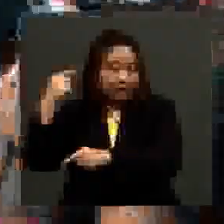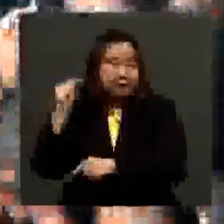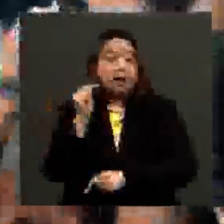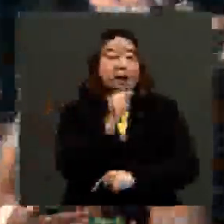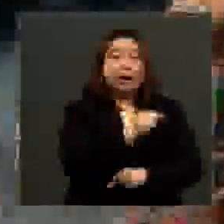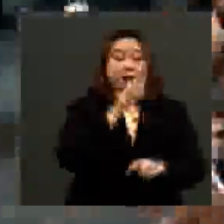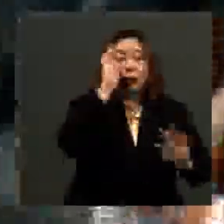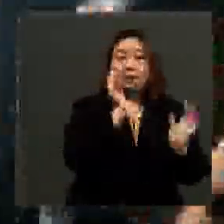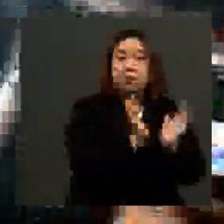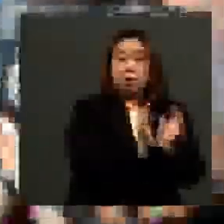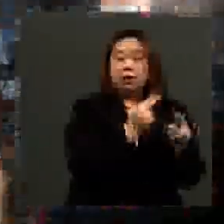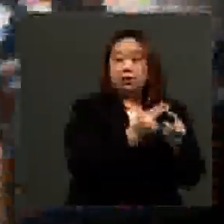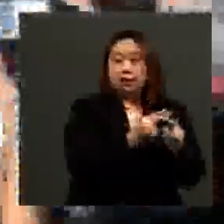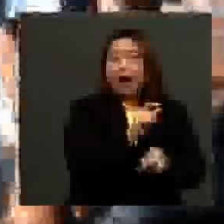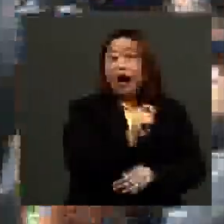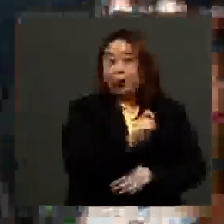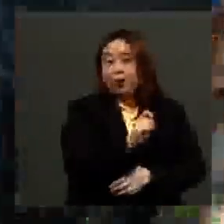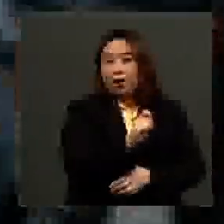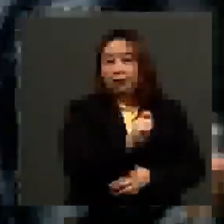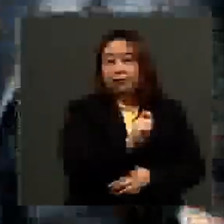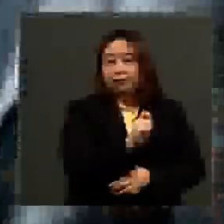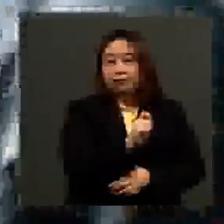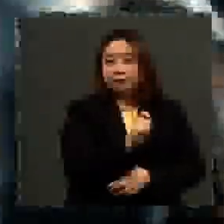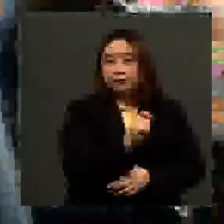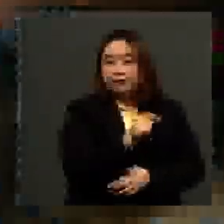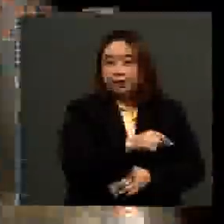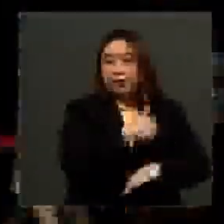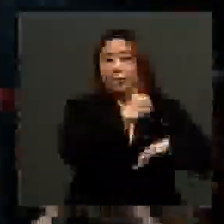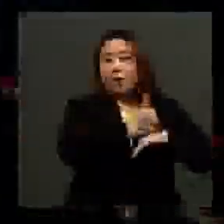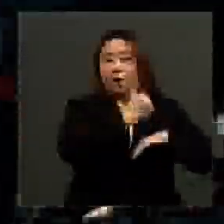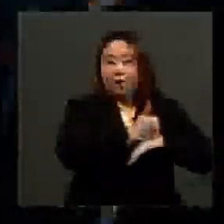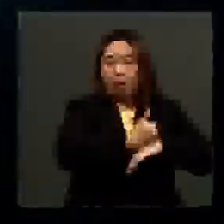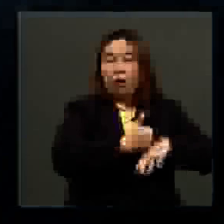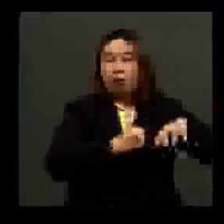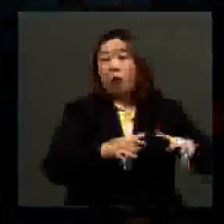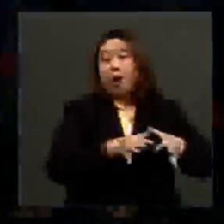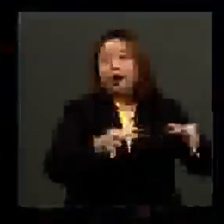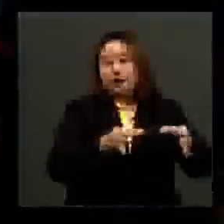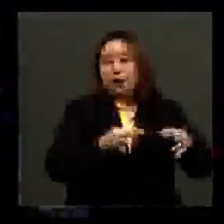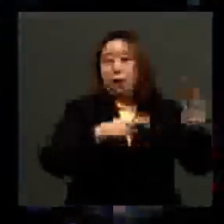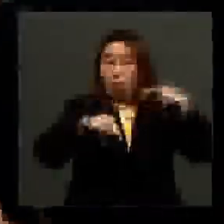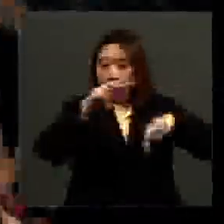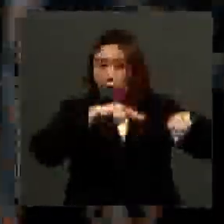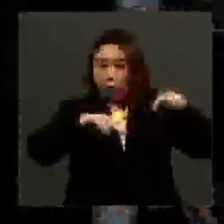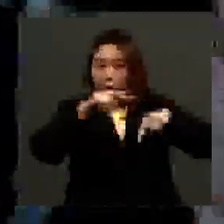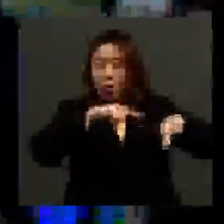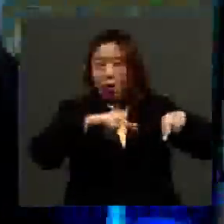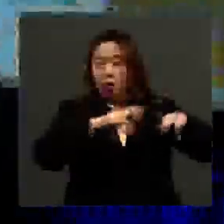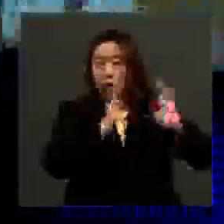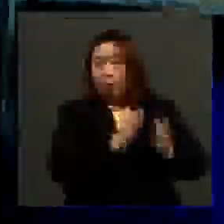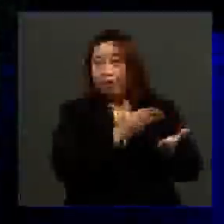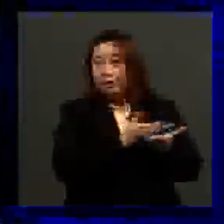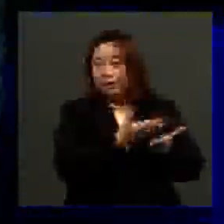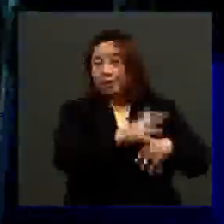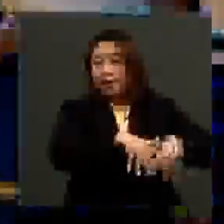โทอนุรักษ์โรจโรจนนิรันกิจผอกองคดีคุ้มครองผู้บริโภคและร้อยตำรวจเอก